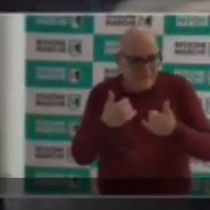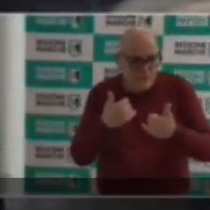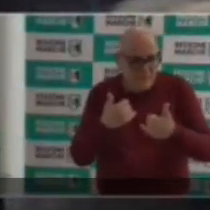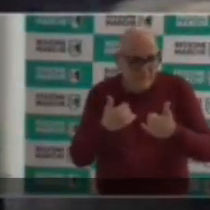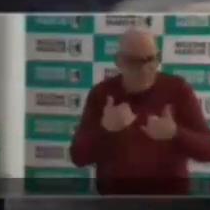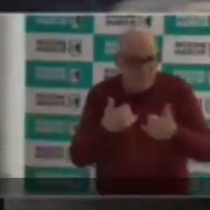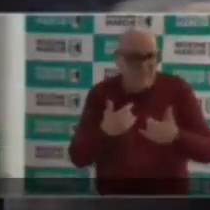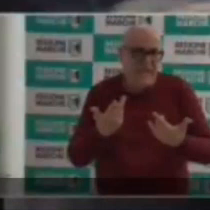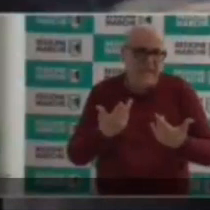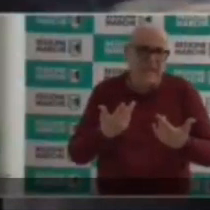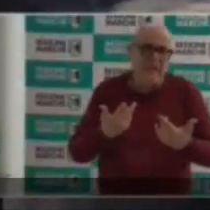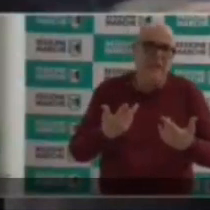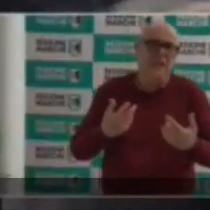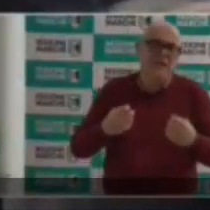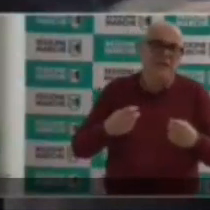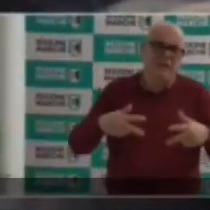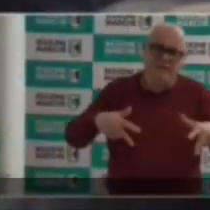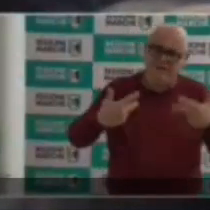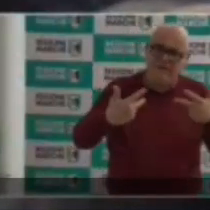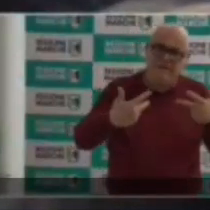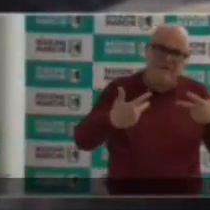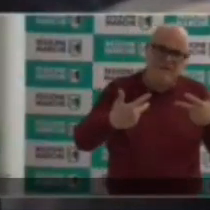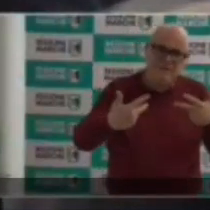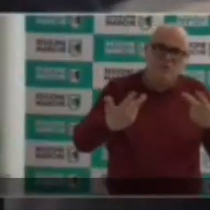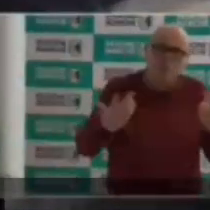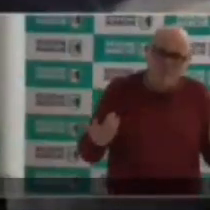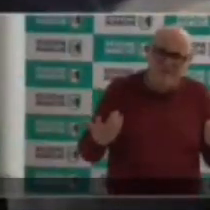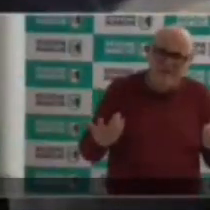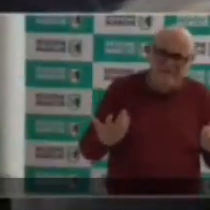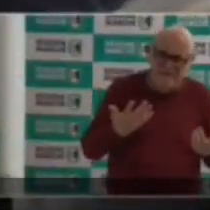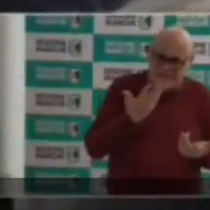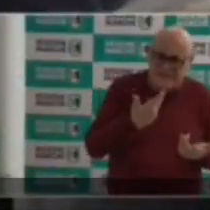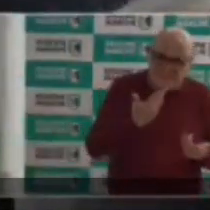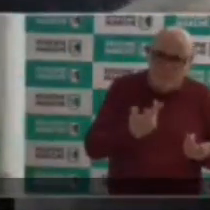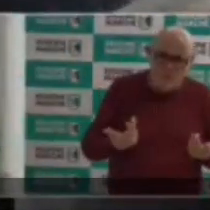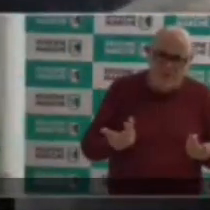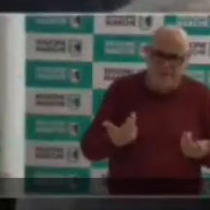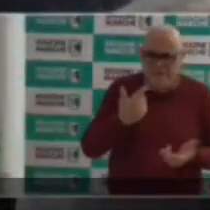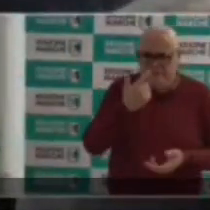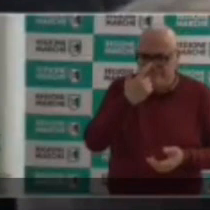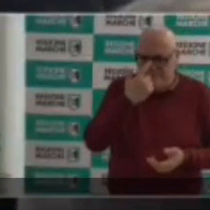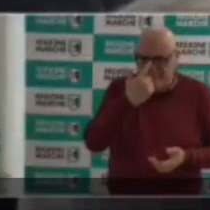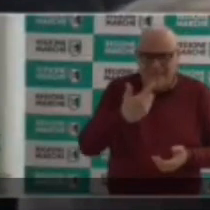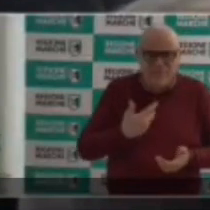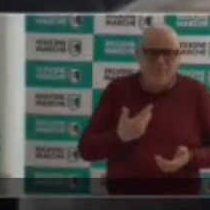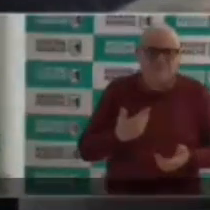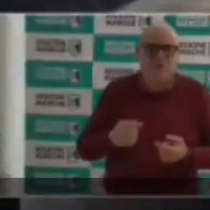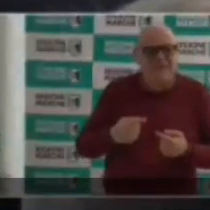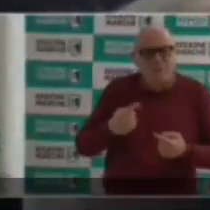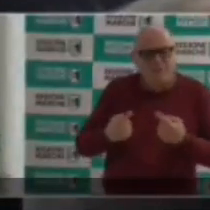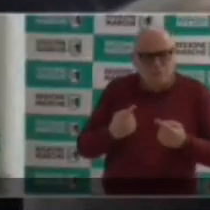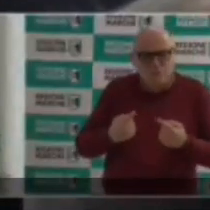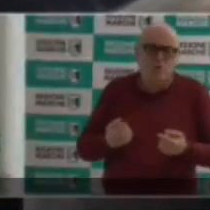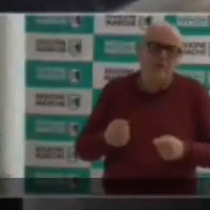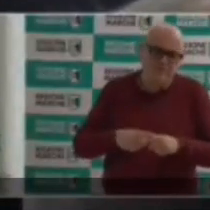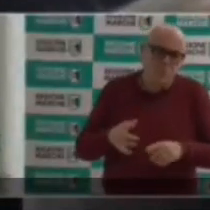in videoconferenza se dall'altra parte la persona è attrezzata per mettersi in collegamento. Nel caso più complesso eventualmente ci